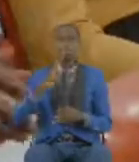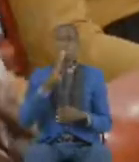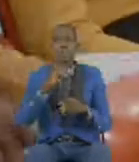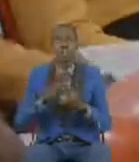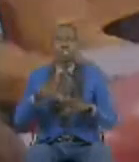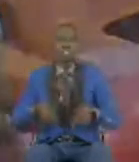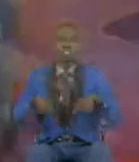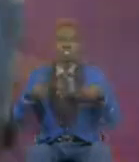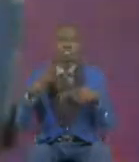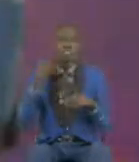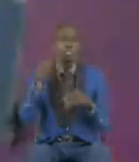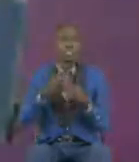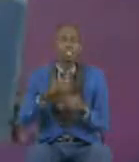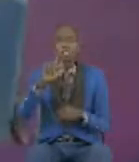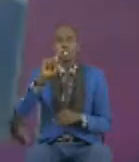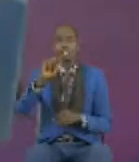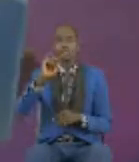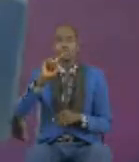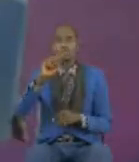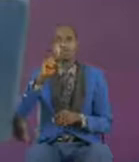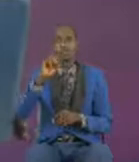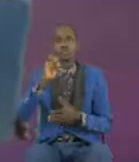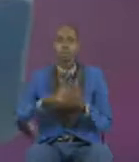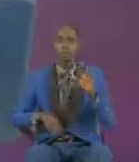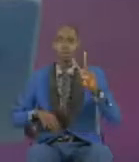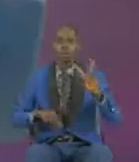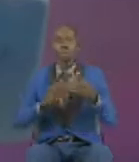Tite, chapitre 2, verset 11.